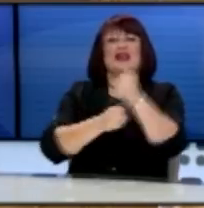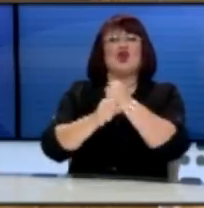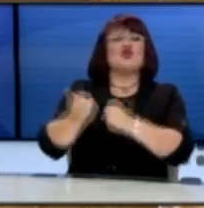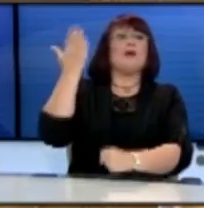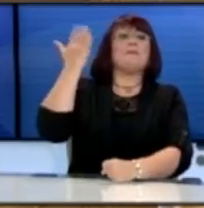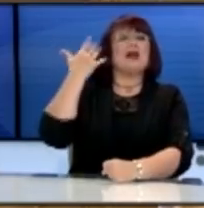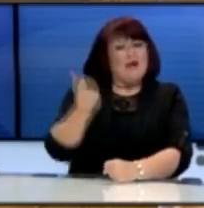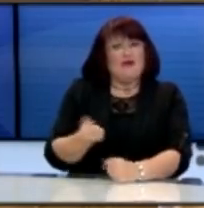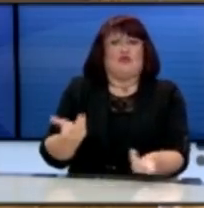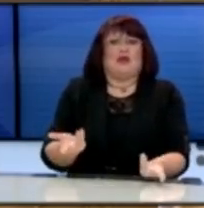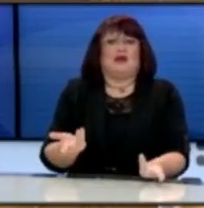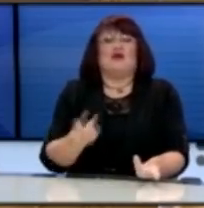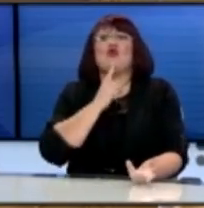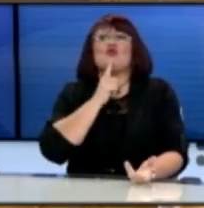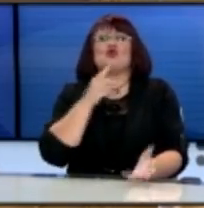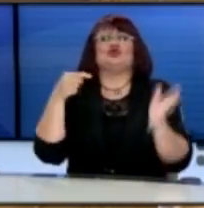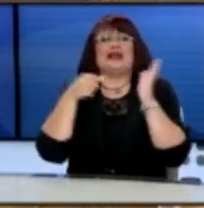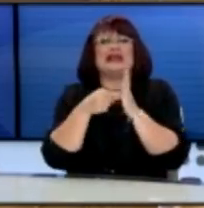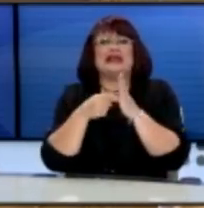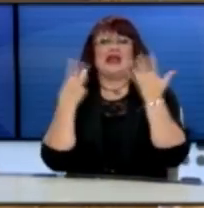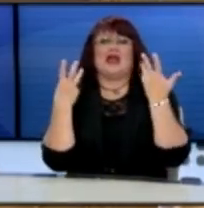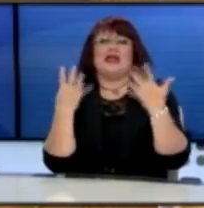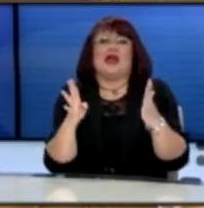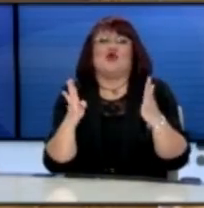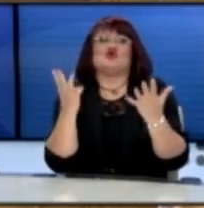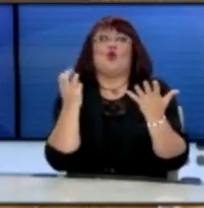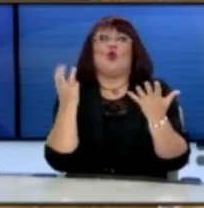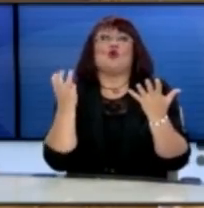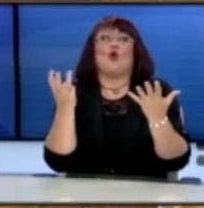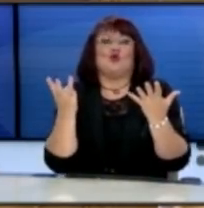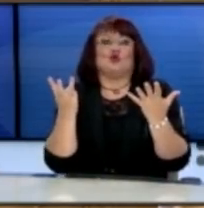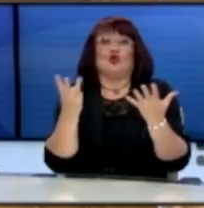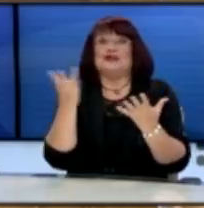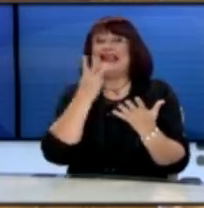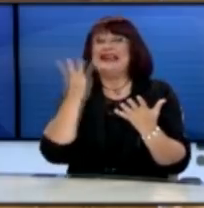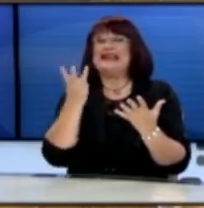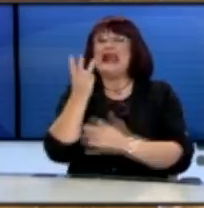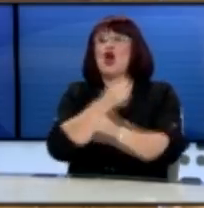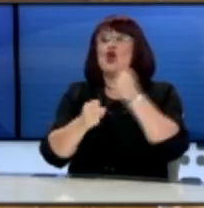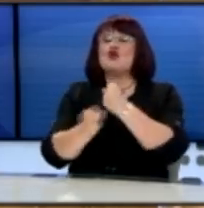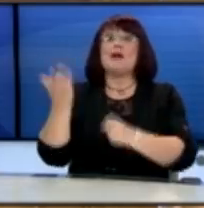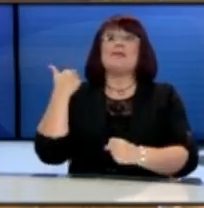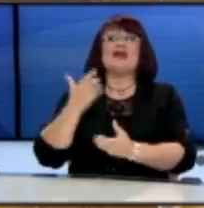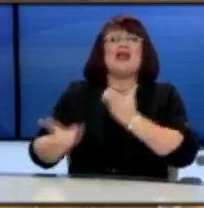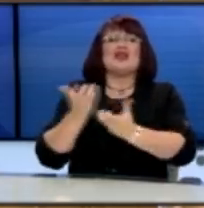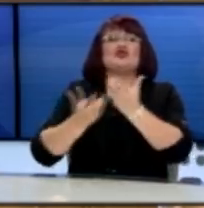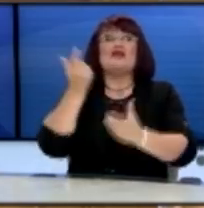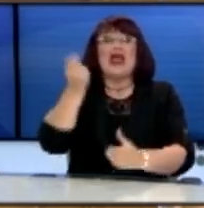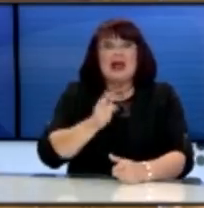χρόνια. Για παράδειγμα, το 1988, 33 χρόνια πριν, κάηκαν στη χώρα